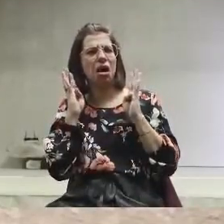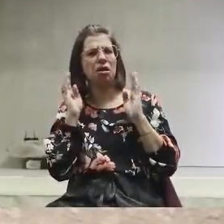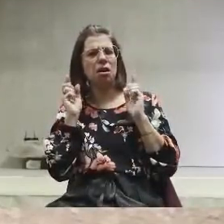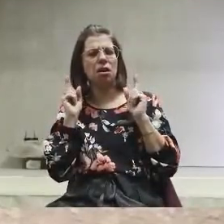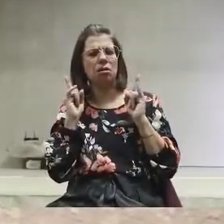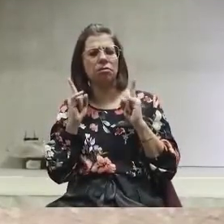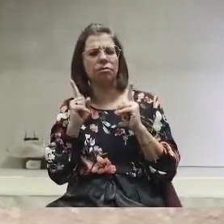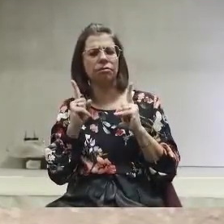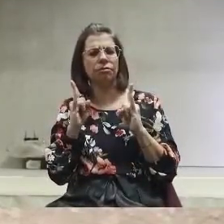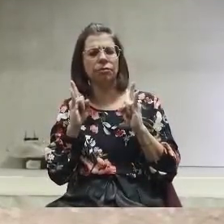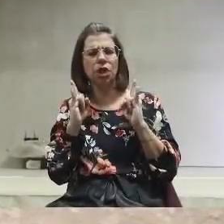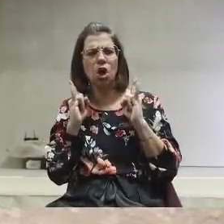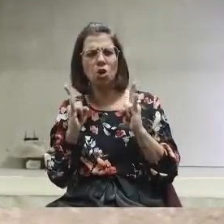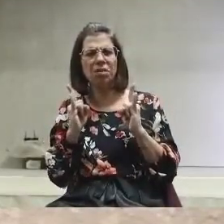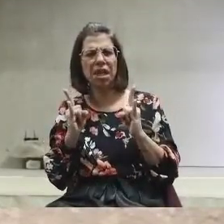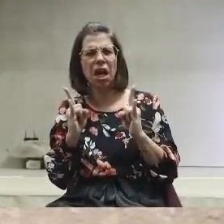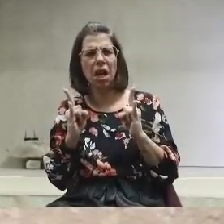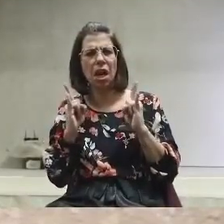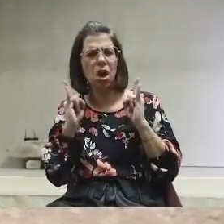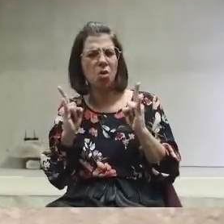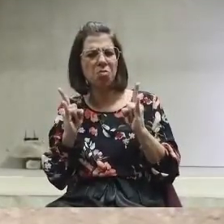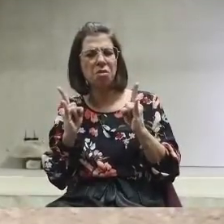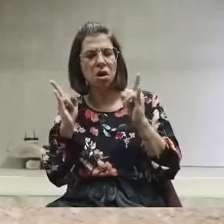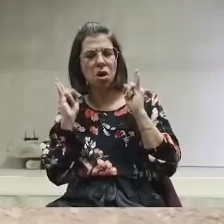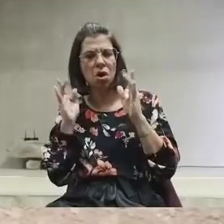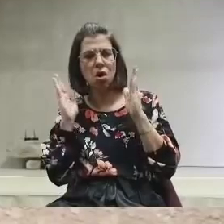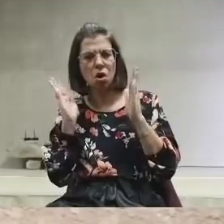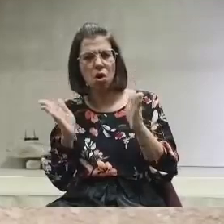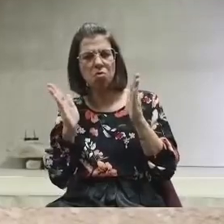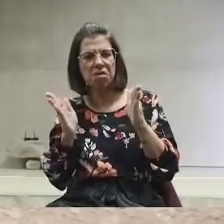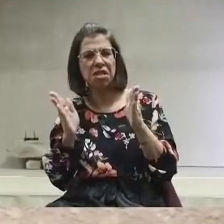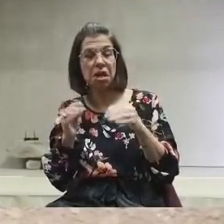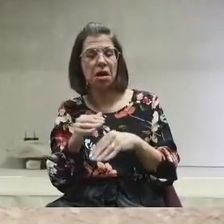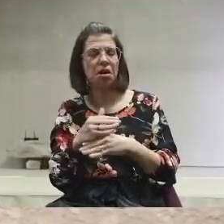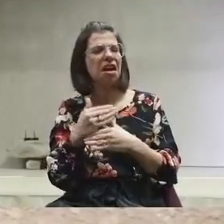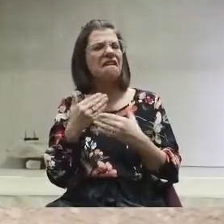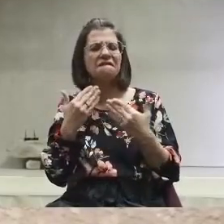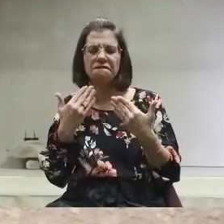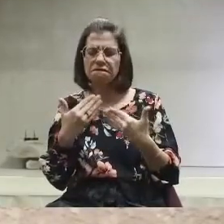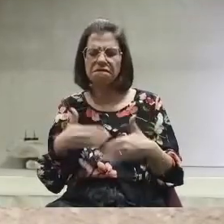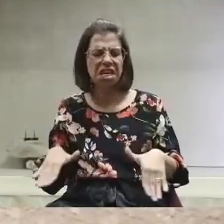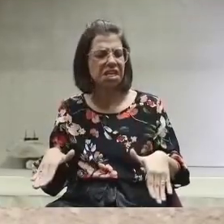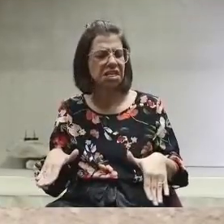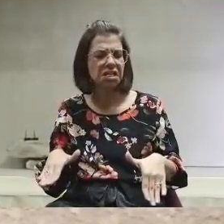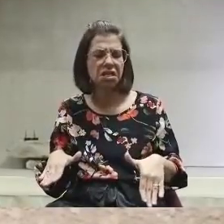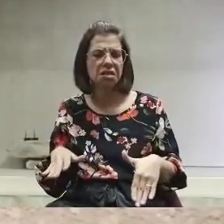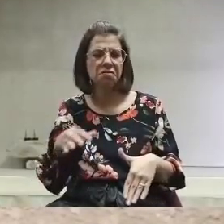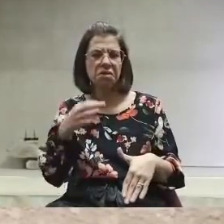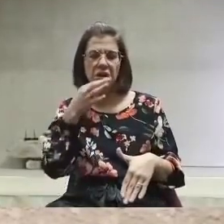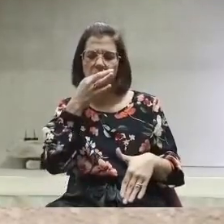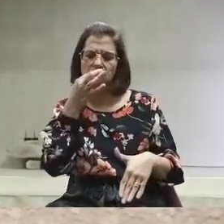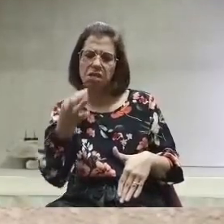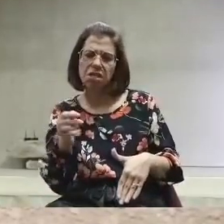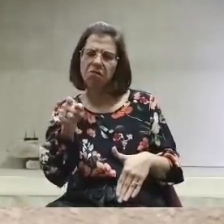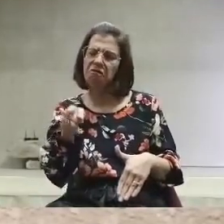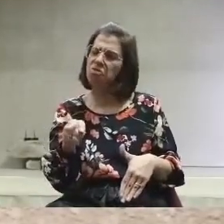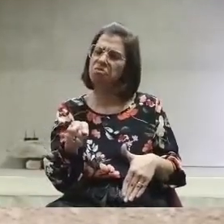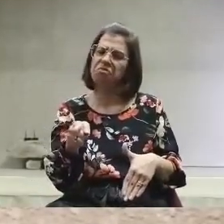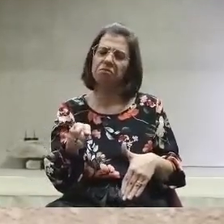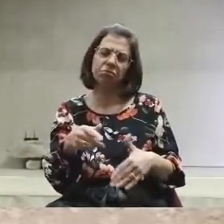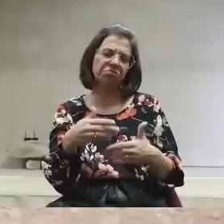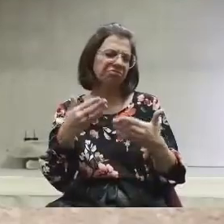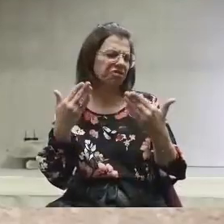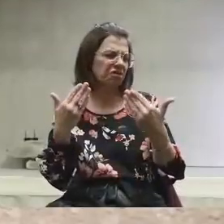Jusque-là, il n'était qu'un chrétien de nom. Et là, quand il y a un truc comme ça qui vous arrive, il n'avait qu'une seule